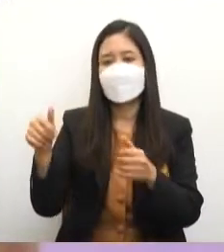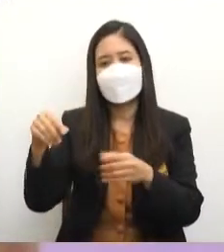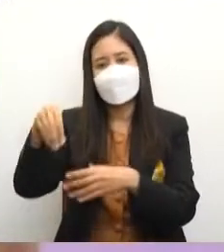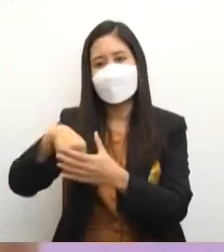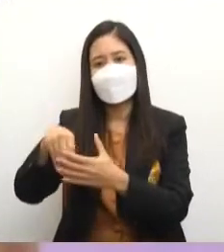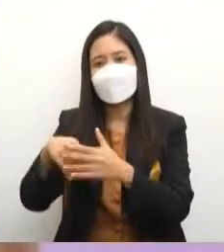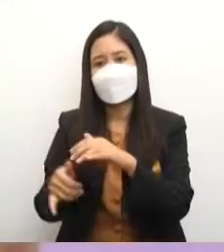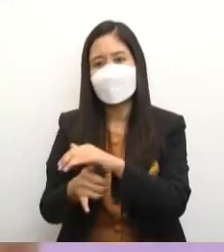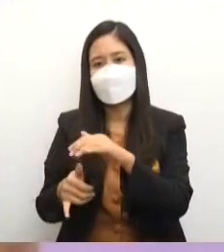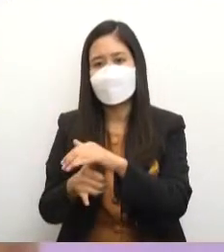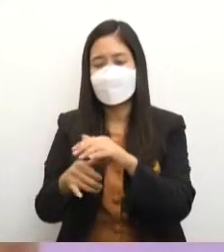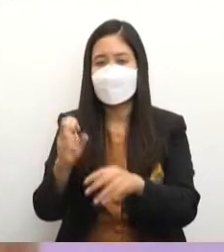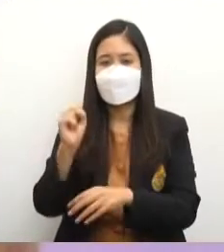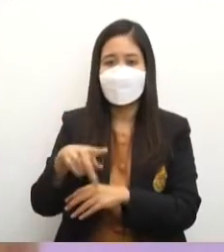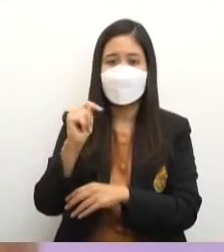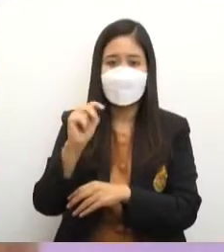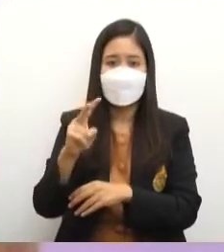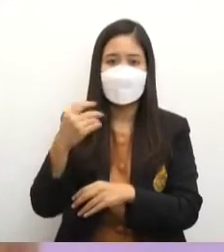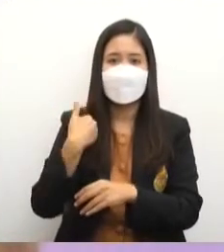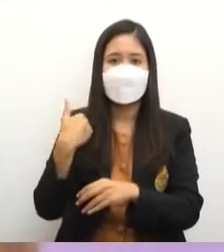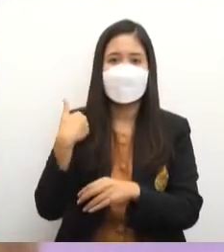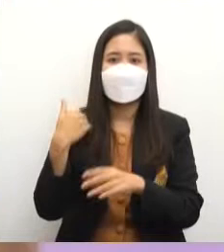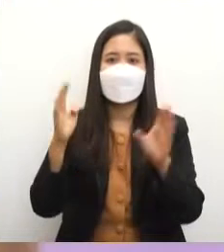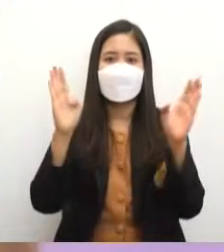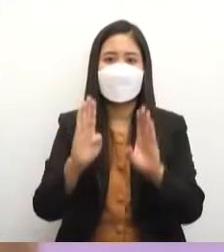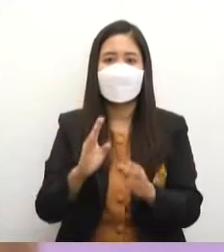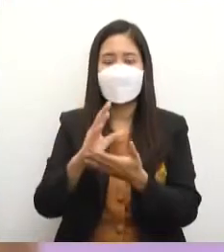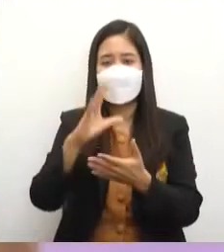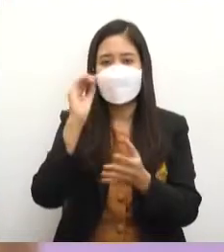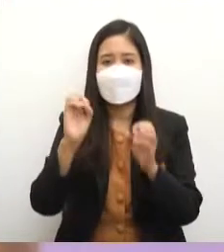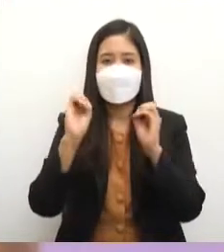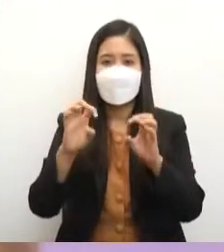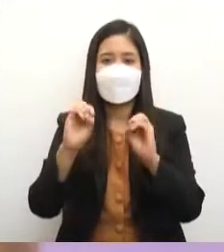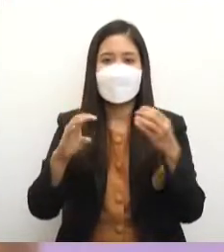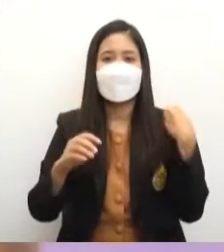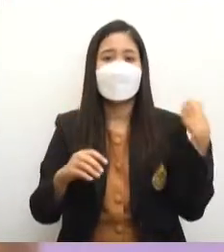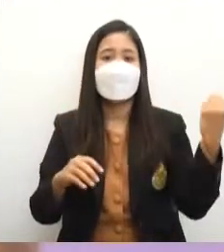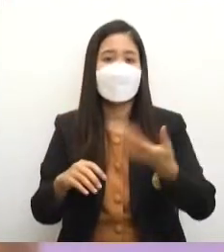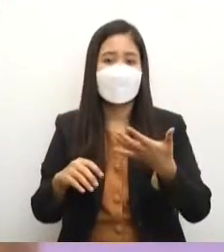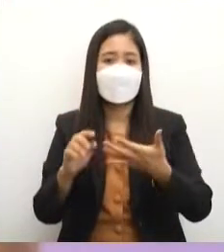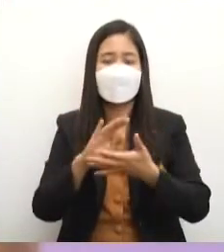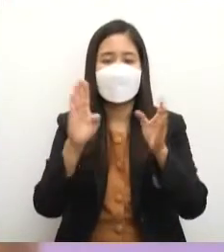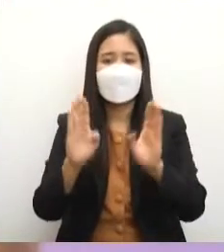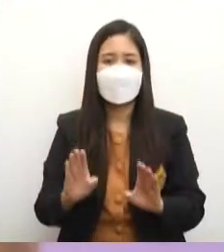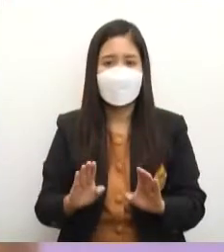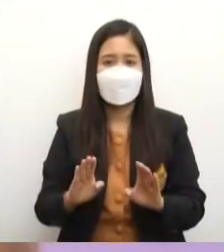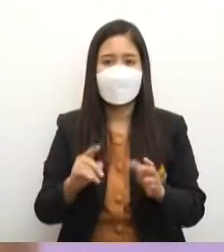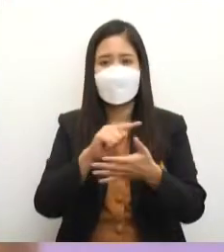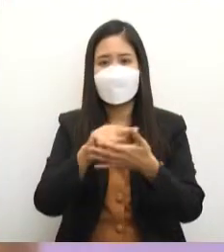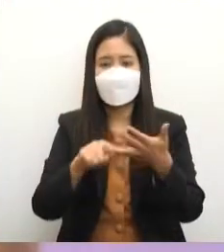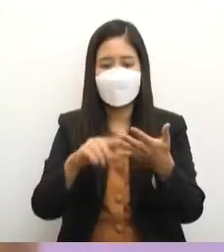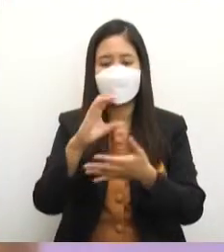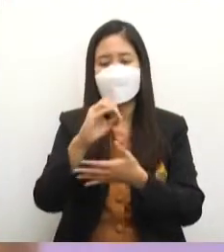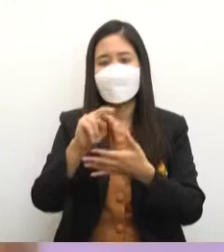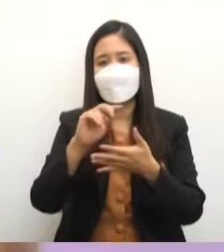ในทางของสพท.เขามีรูปแบบการเรียนการสอนจัด5รูปแบบก็คือทั้ง5ออนนะคะแต่